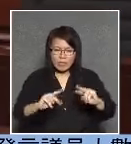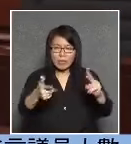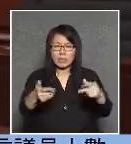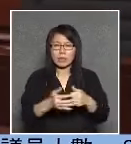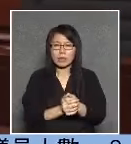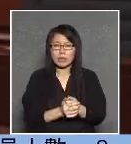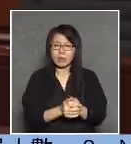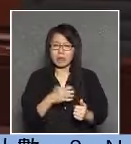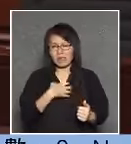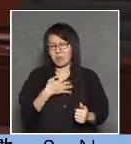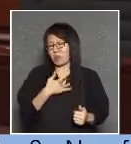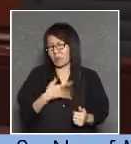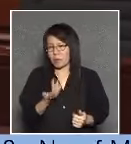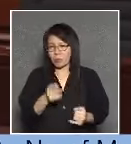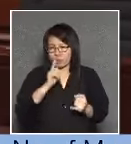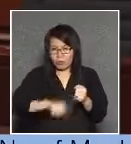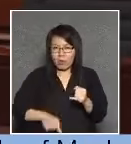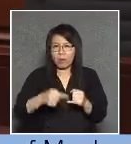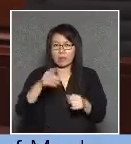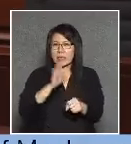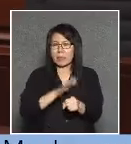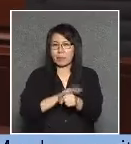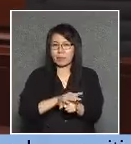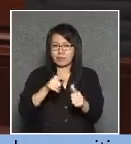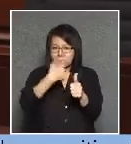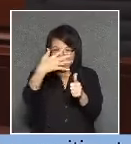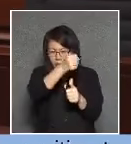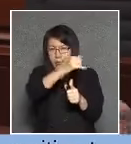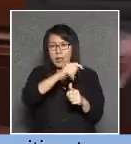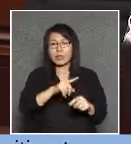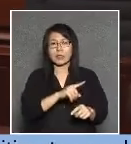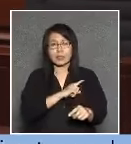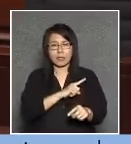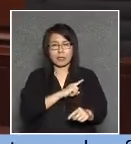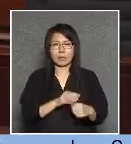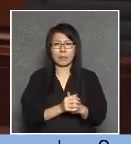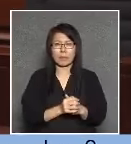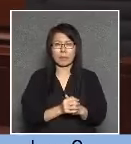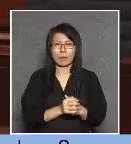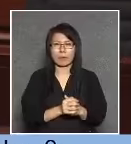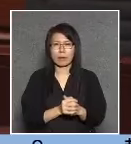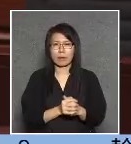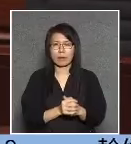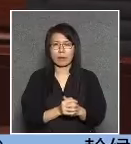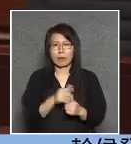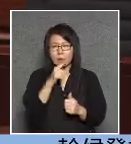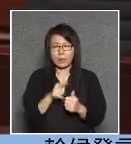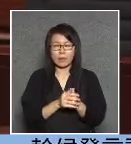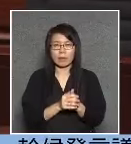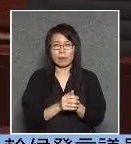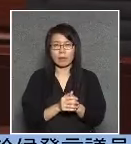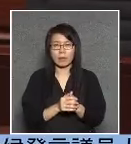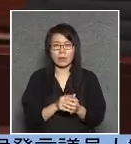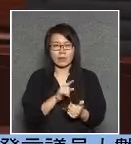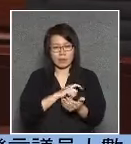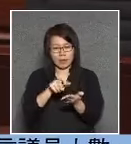後這個日本的首相親自都要執筆來 密